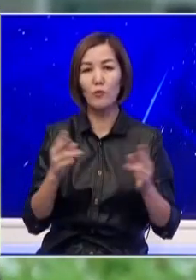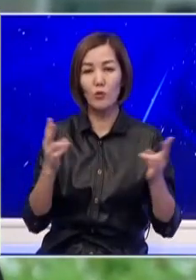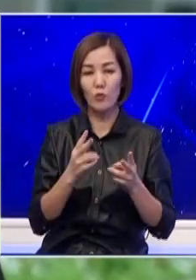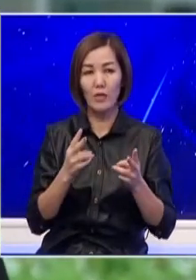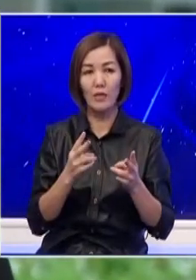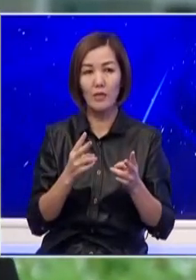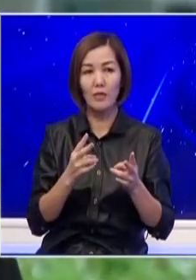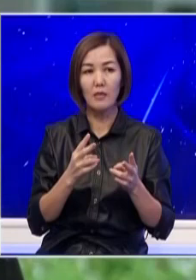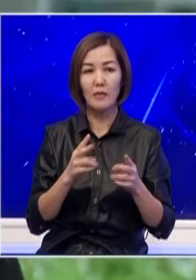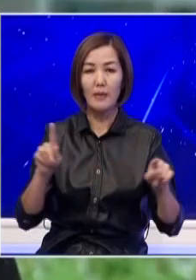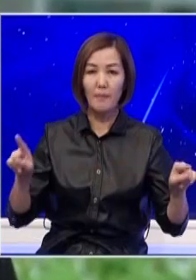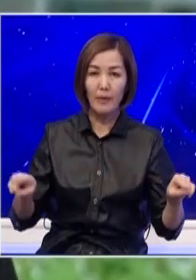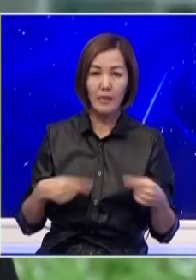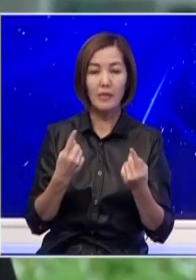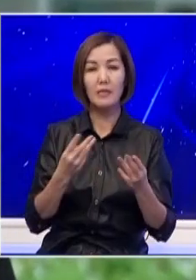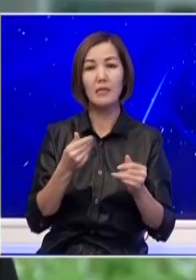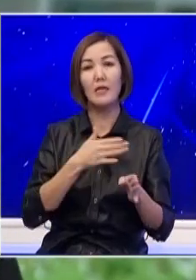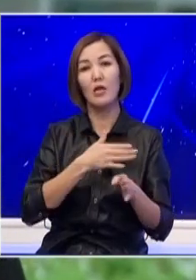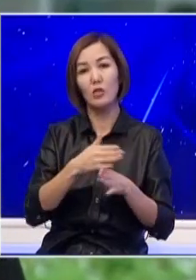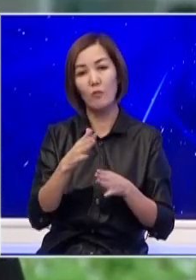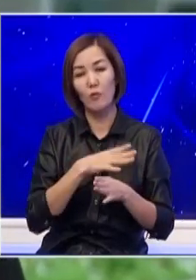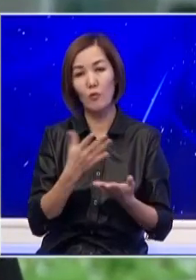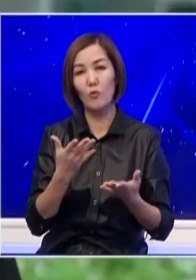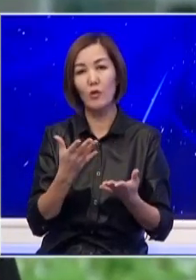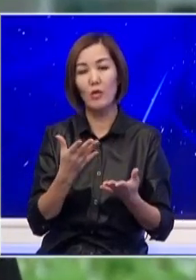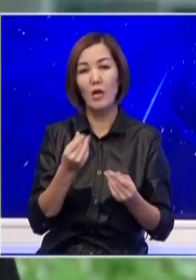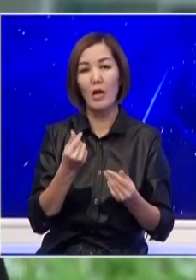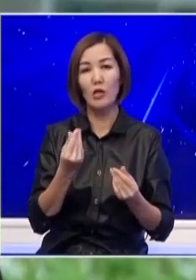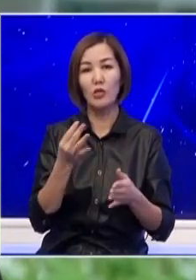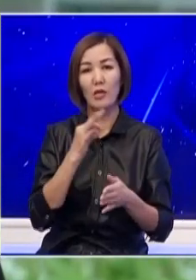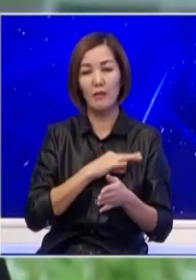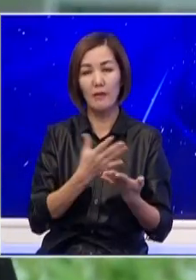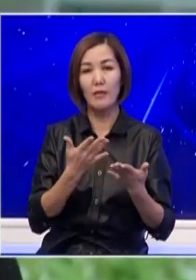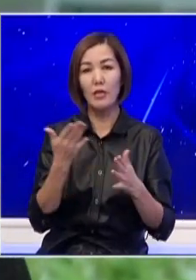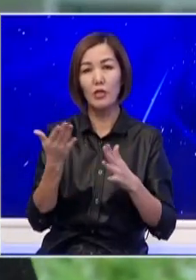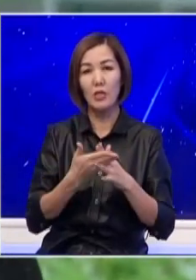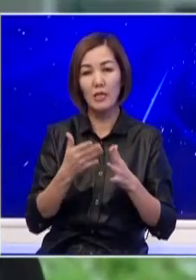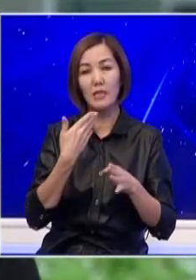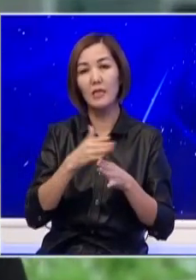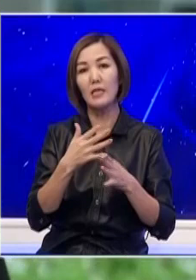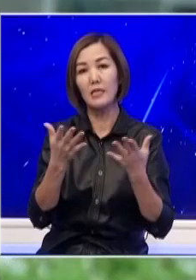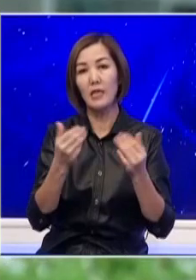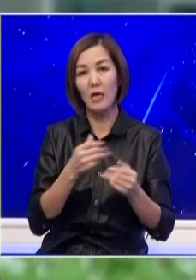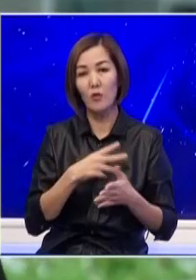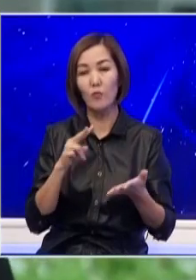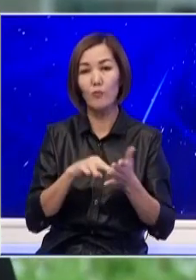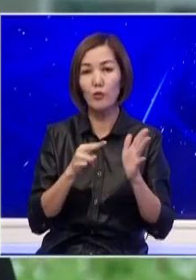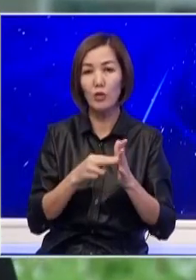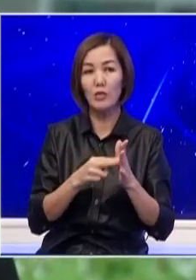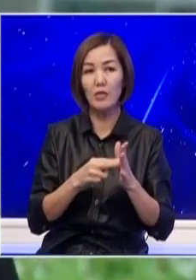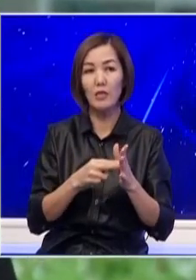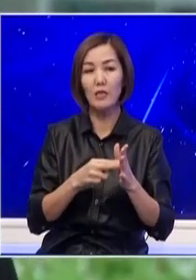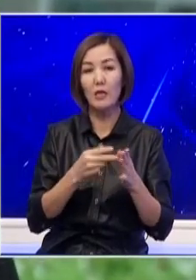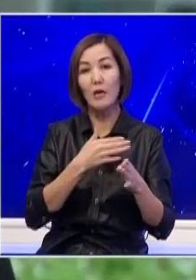кезегінде модернизацияға жұмсау, түскен пайданы ақшаны, және жеңілдетілген несие алу, бюджеттік есебінен